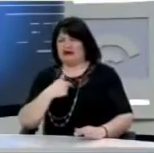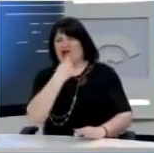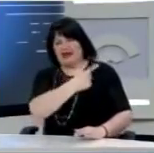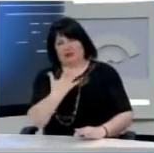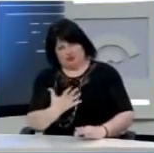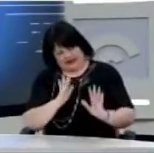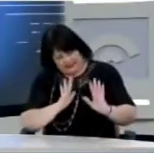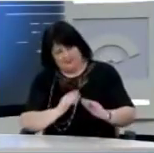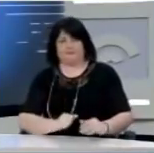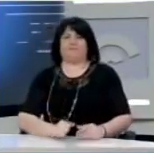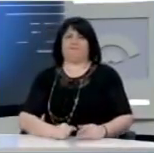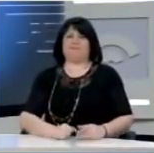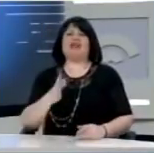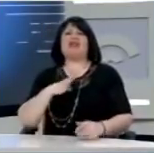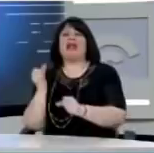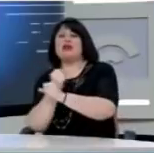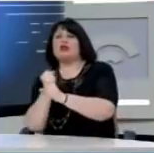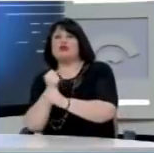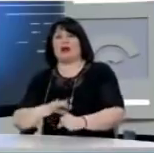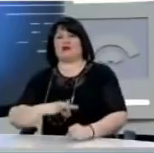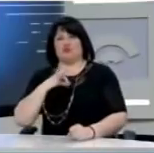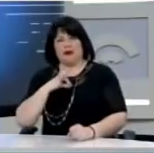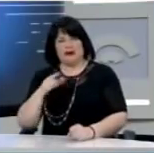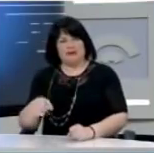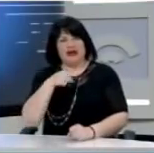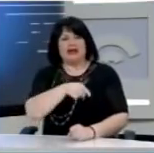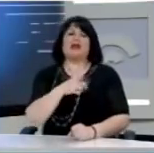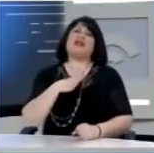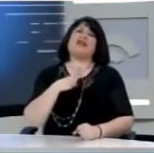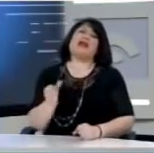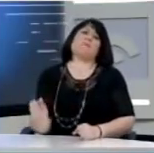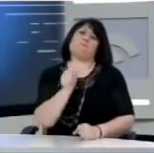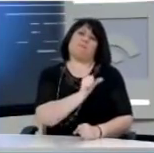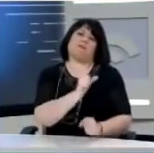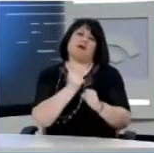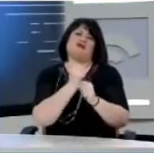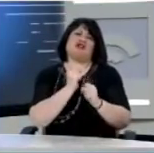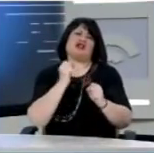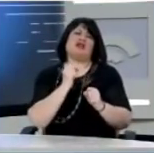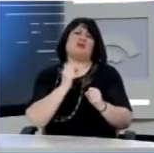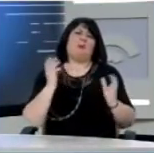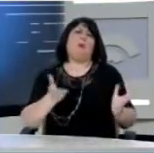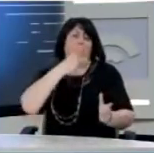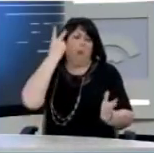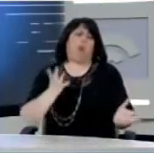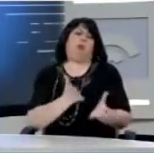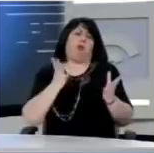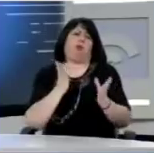1:5. Αν θέλει εργασία με αξιοπρέπεια ή αν θέλει να επιστρέψουμε στην εργασιακή ζούγκλα. Αν